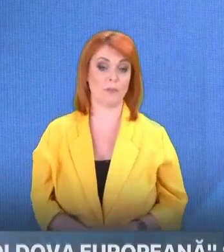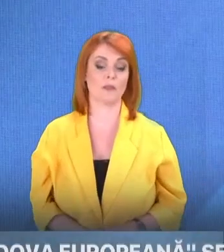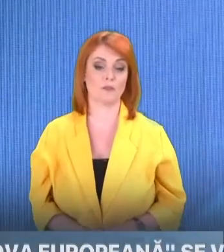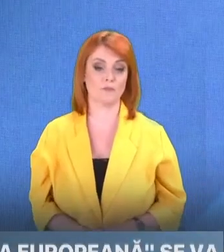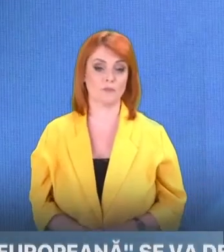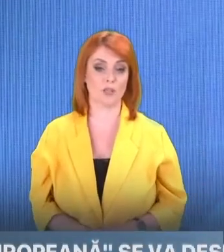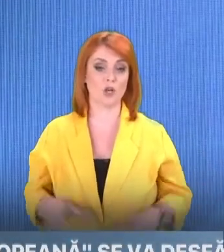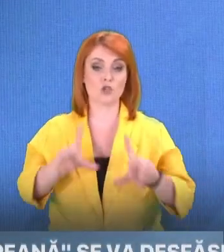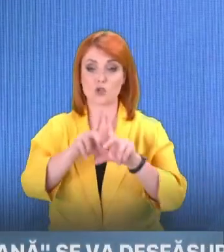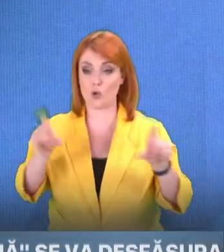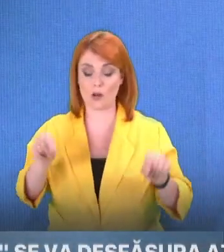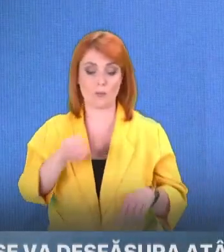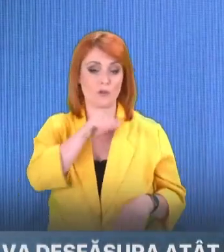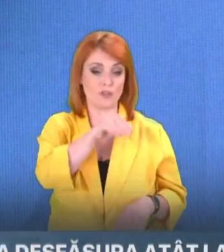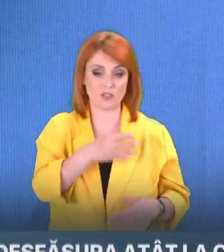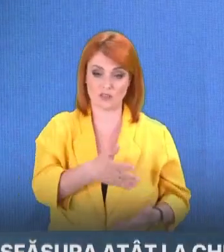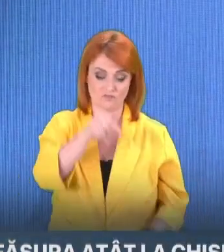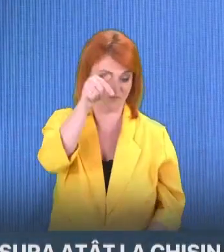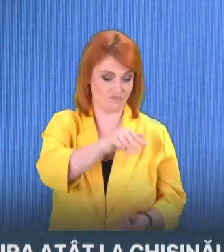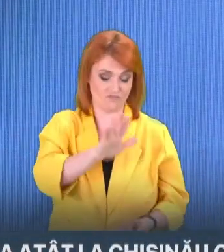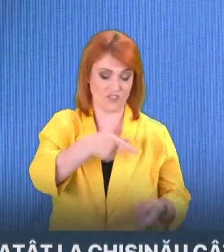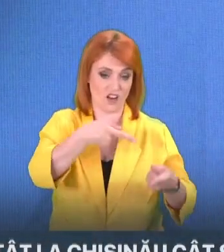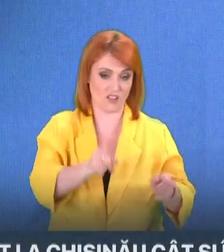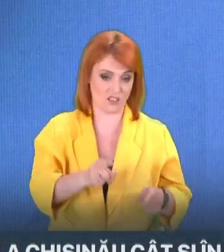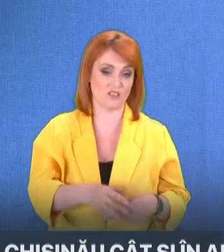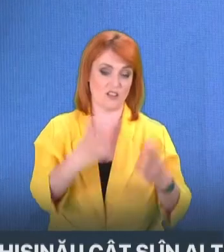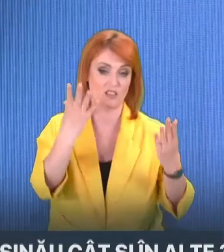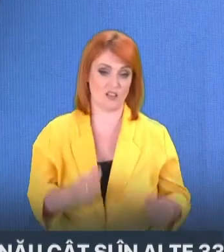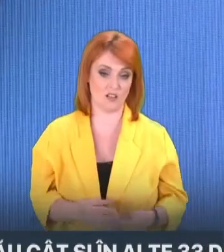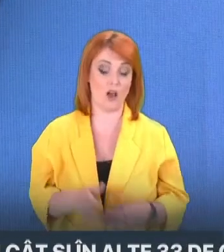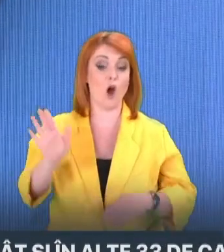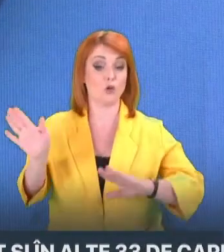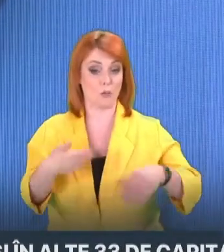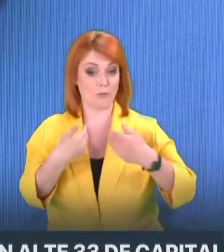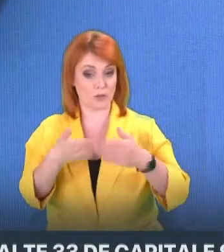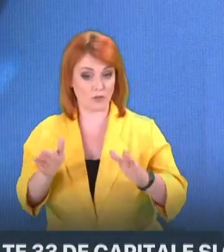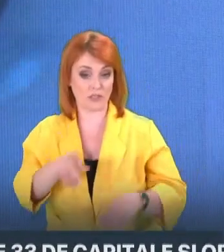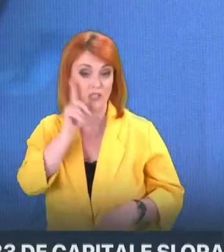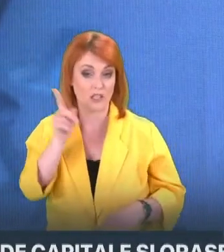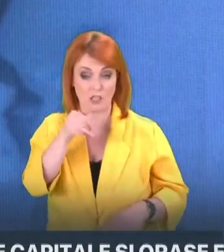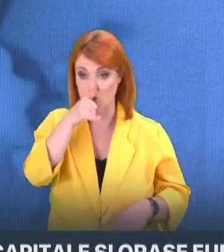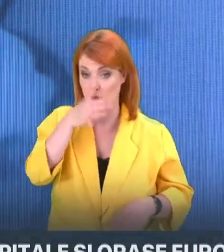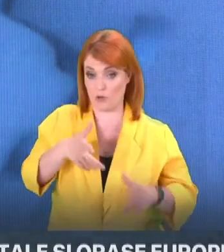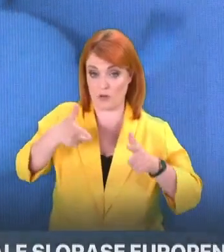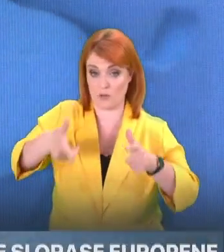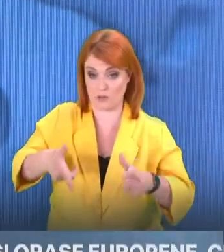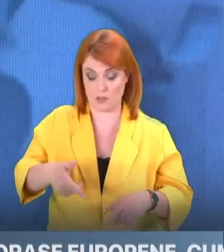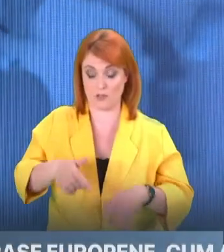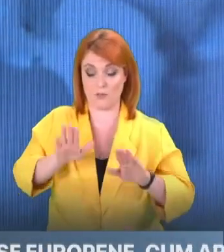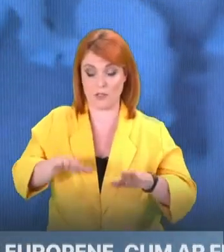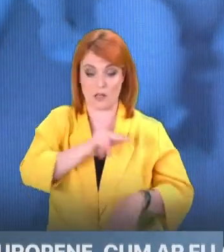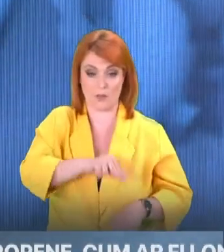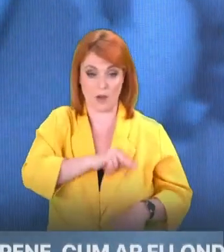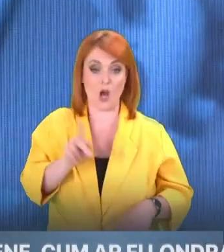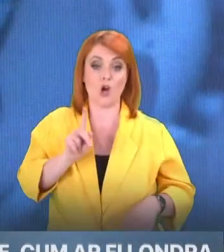profesionale deseori nu este adaptată la realitatea zilei. Așa că după absolvire, tinerii nu se pot angaja în câmpul muncii. Pentru a